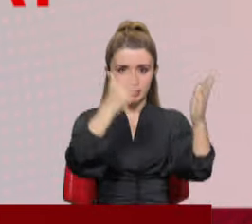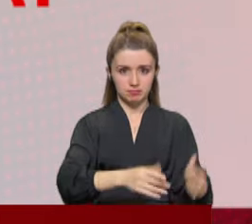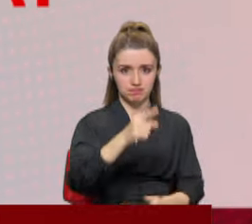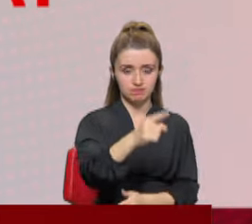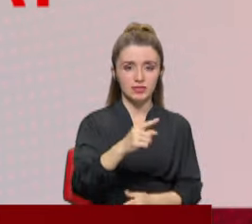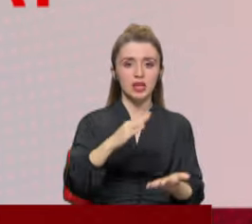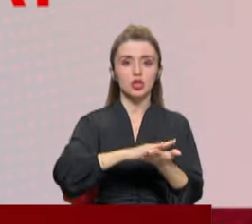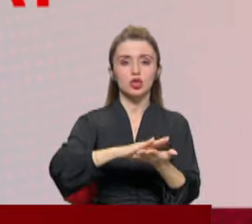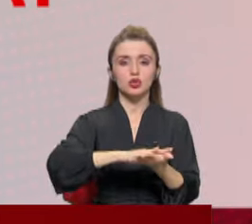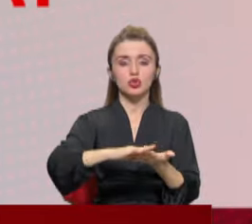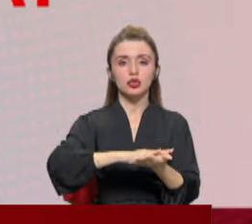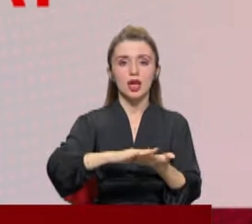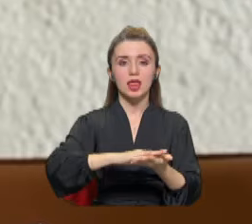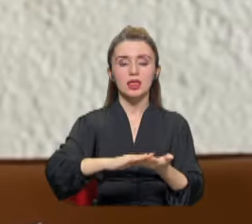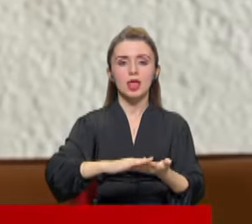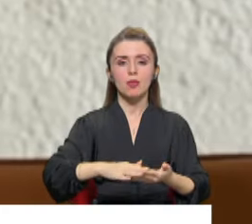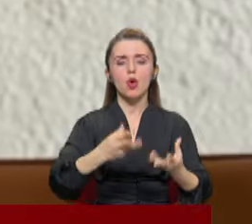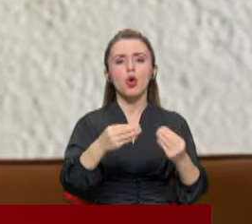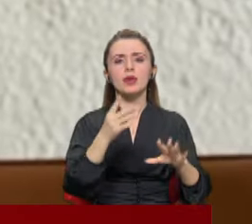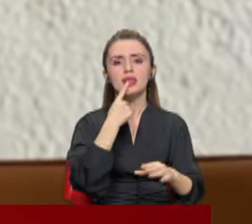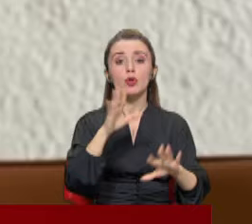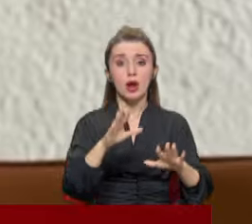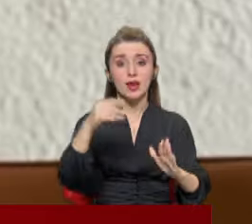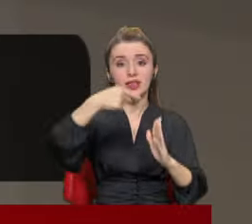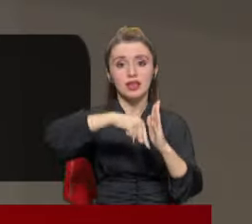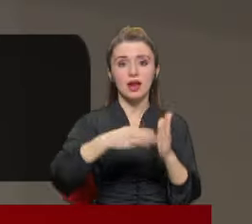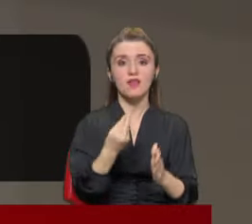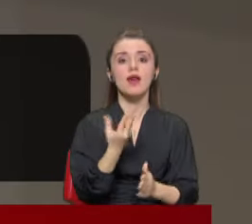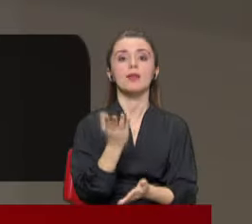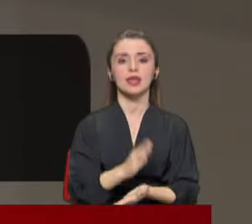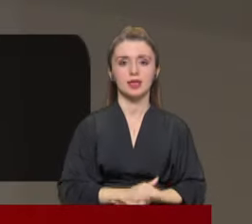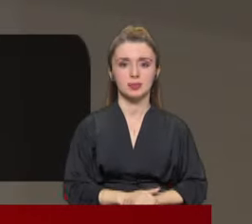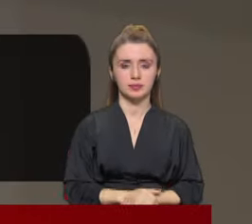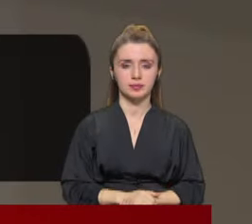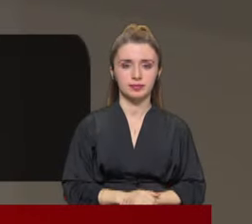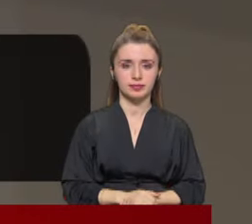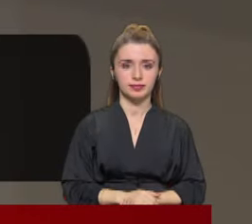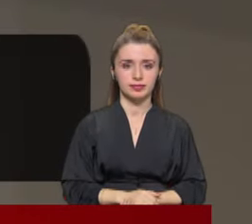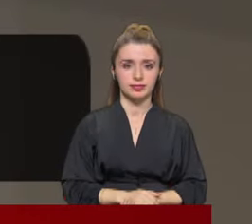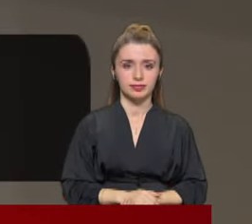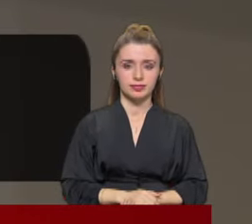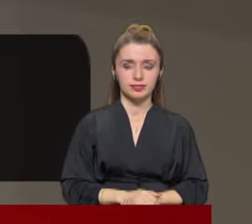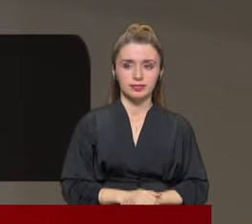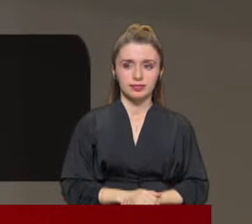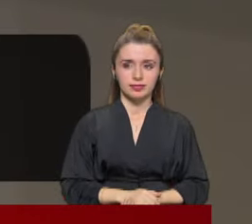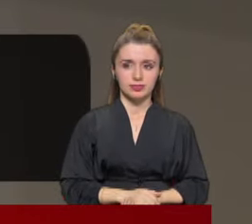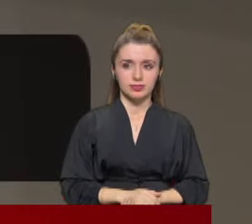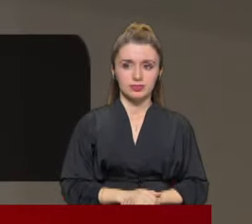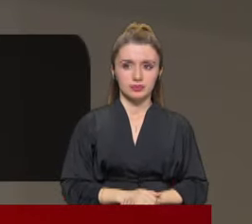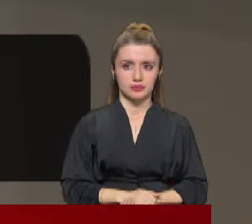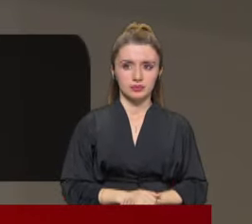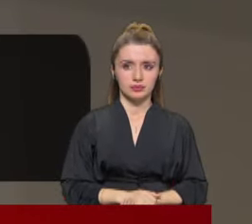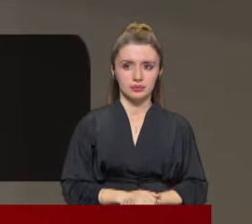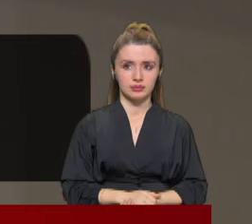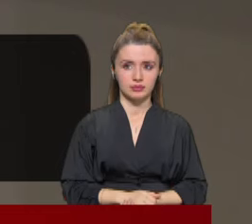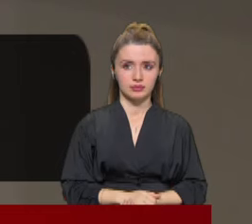Işıkhan düzenlemeye kapıları kapatmadı ama detayda vermedi. Geçtiğimiz ay Sayın Cumhurbaşkanımızın iş kanununun